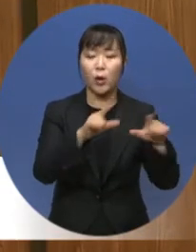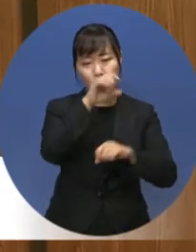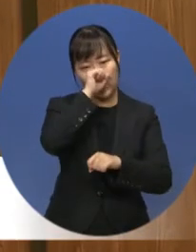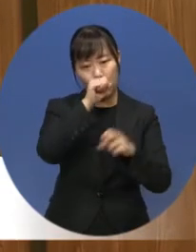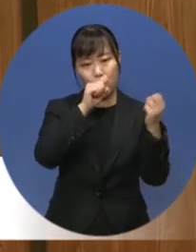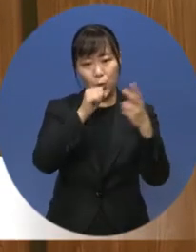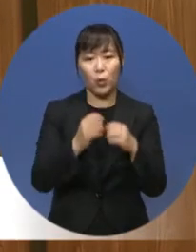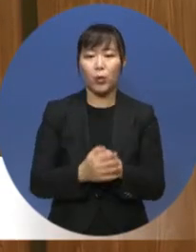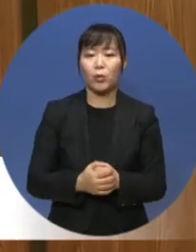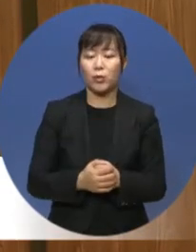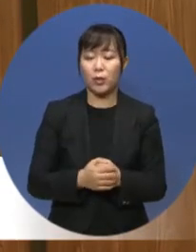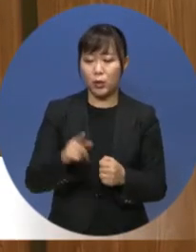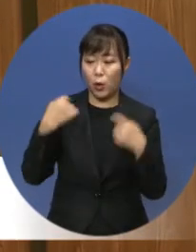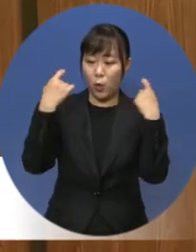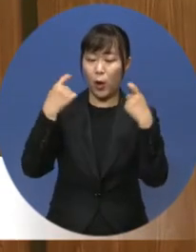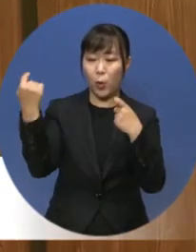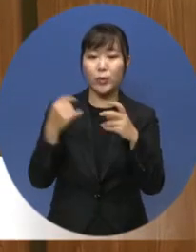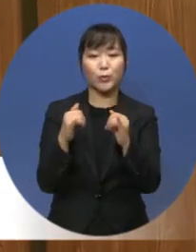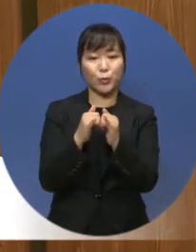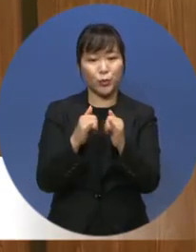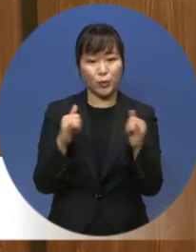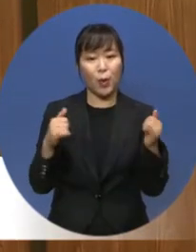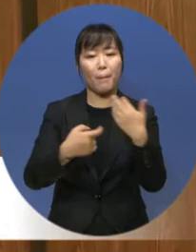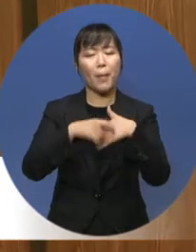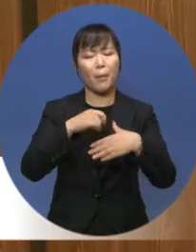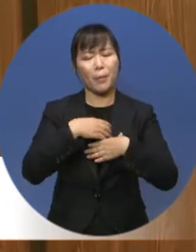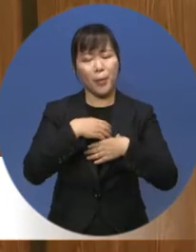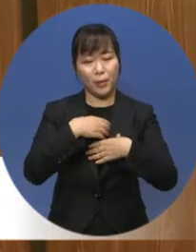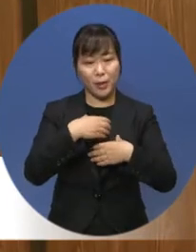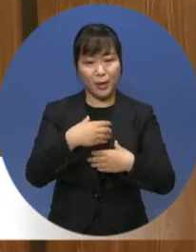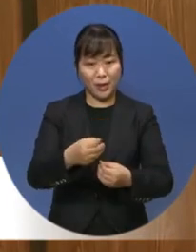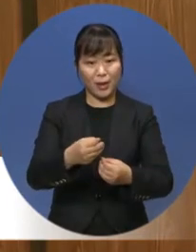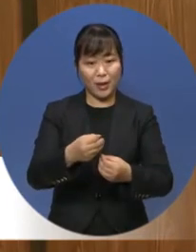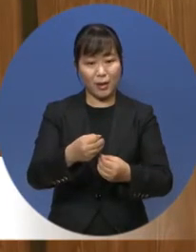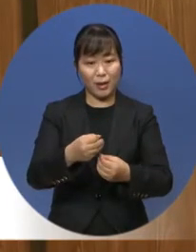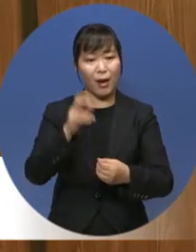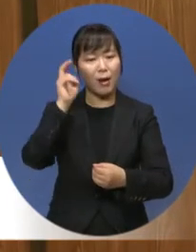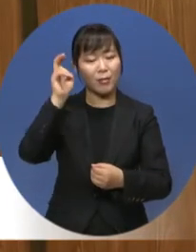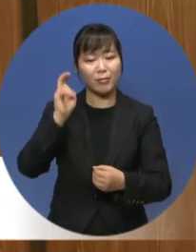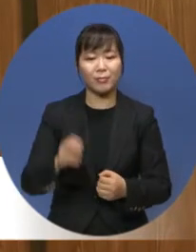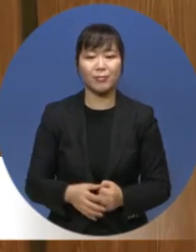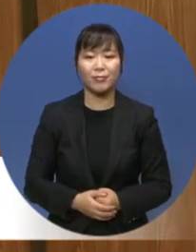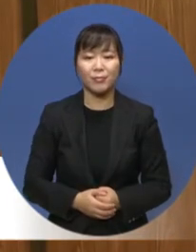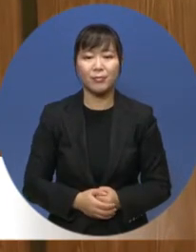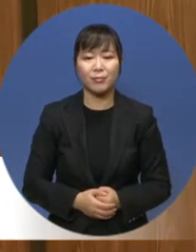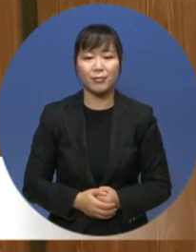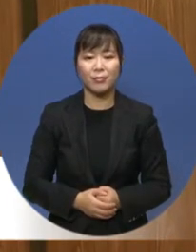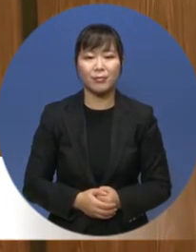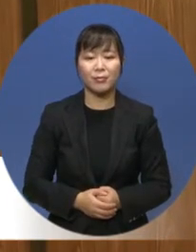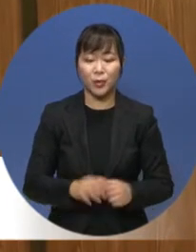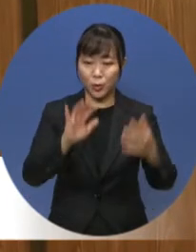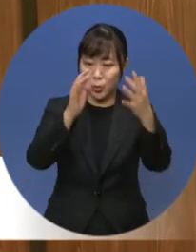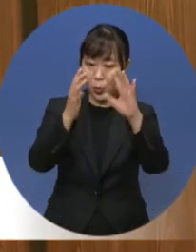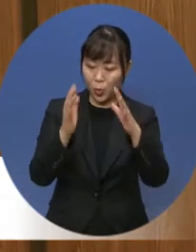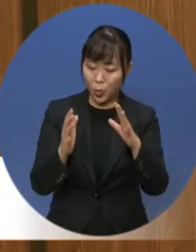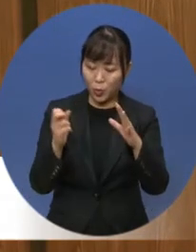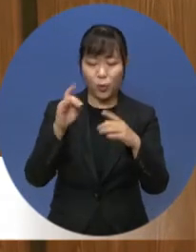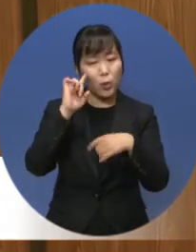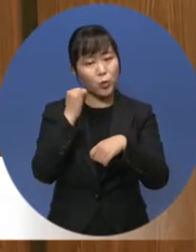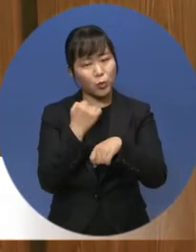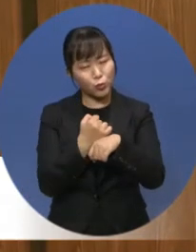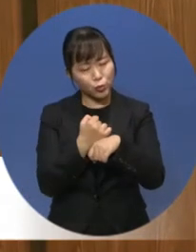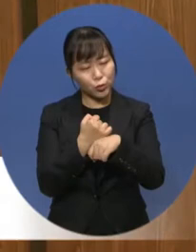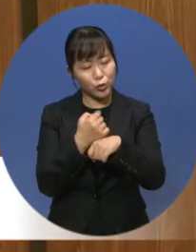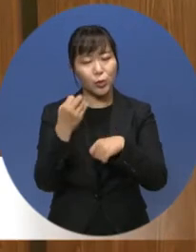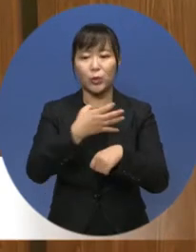도시, 그리고 여기에 여행 오는 사람도 마음이 편한 도시가 될 거라고 저는 생각을 하거든요. 그래서 토론회, 또